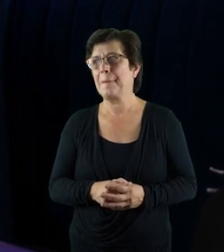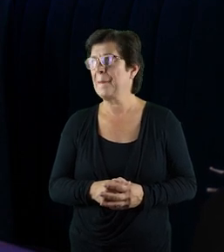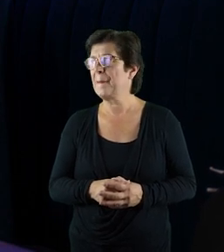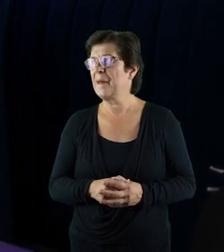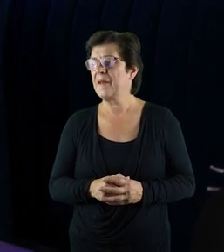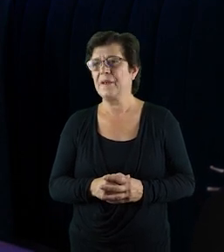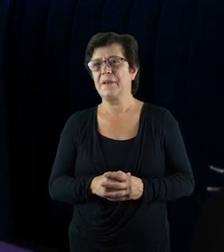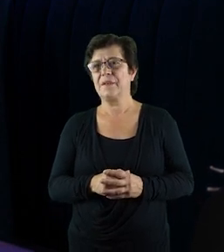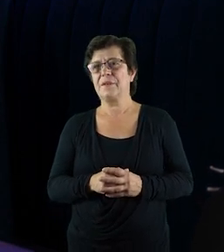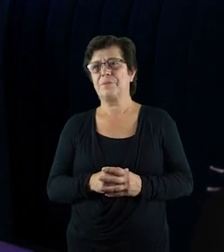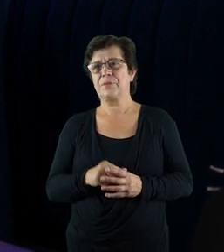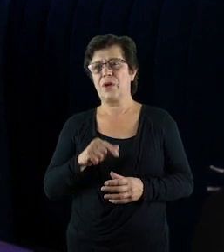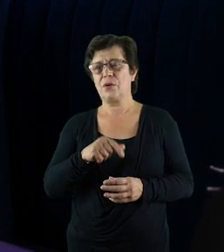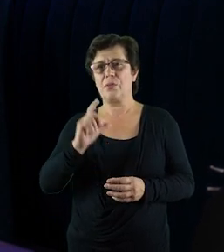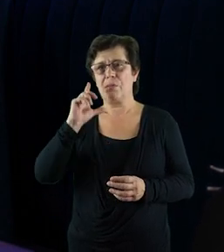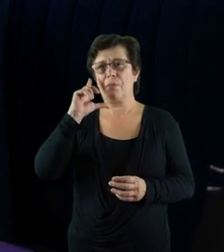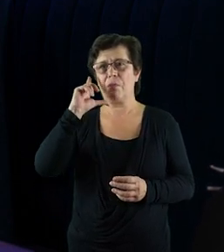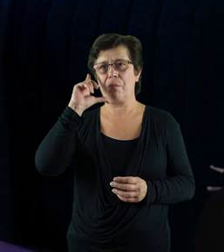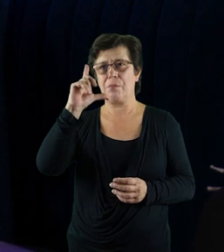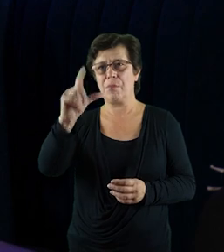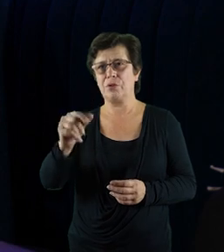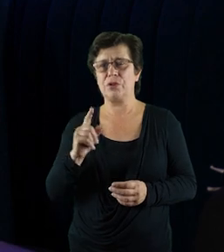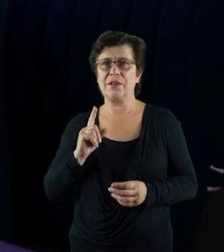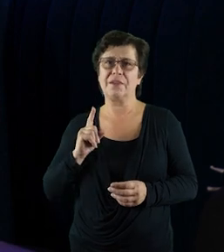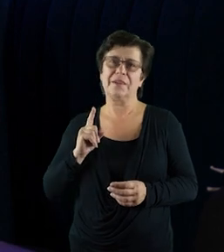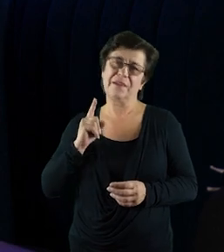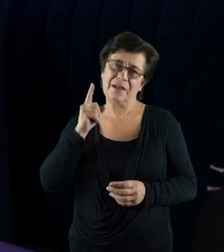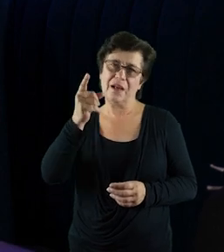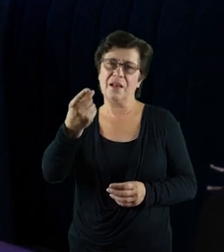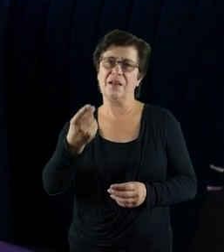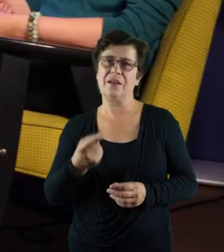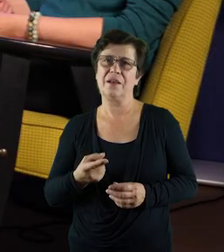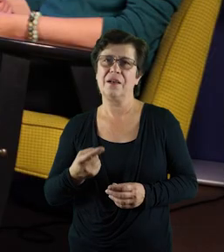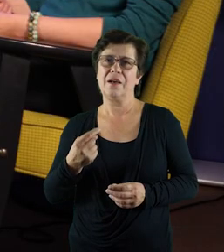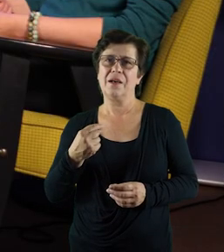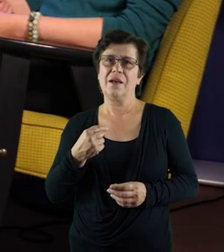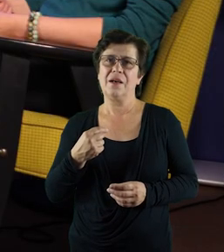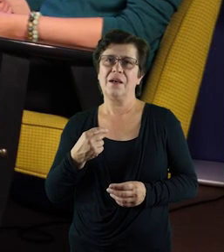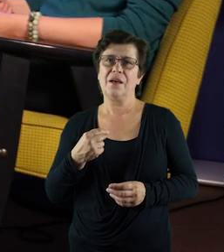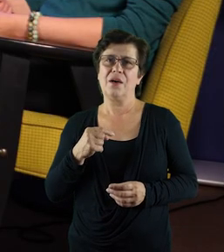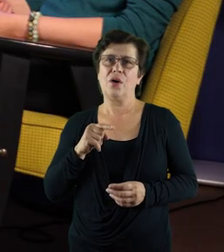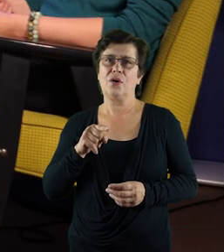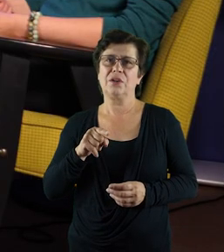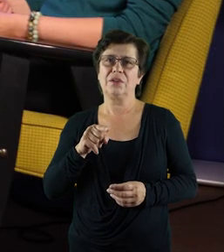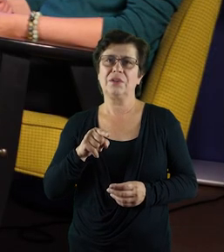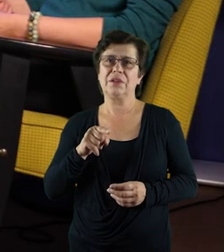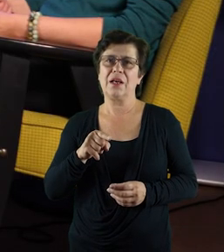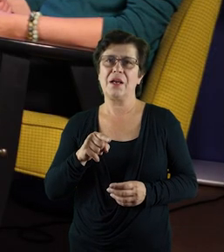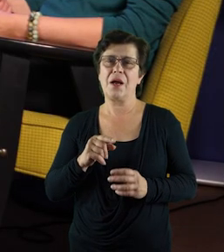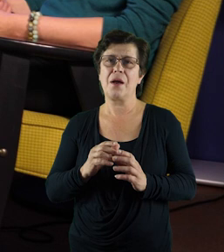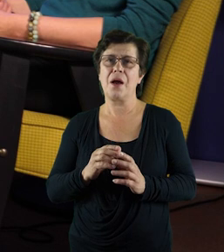uprawiał. Natomiast no, on poszedł dalej, poszedł jeszcze inne miejsce. No też wspomniałeś o tej takiej